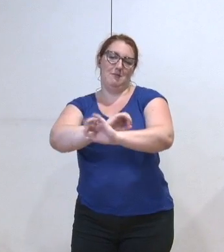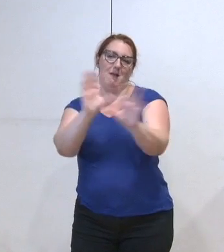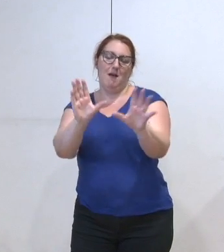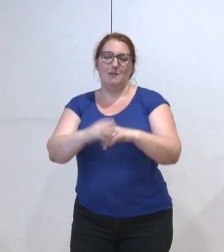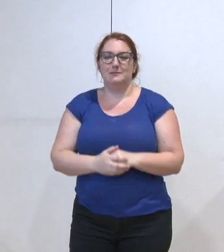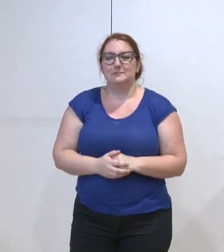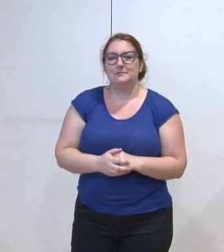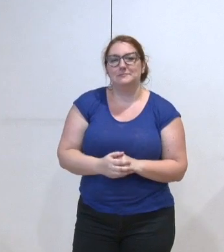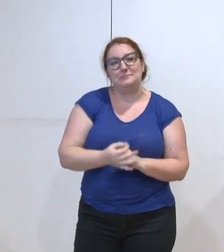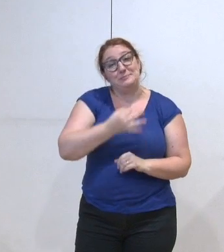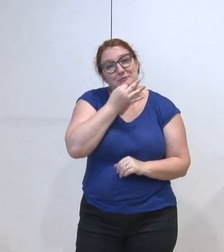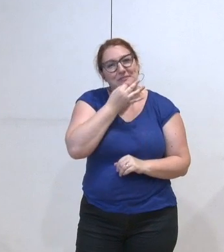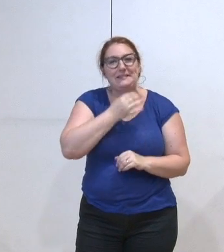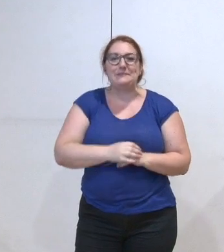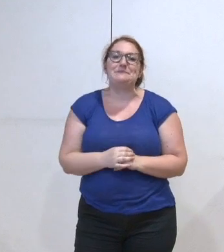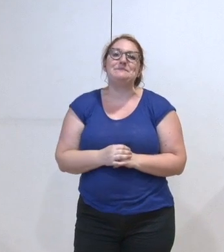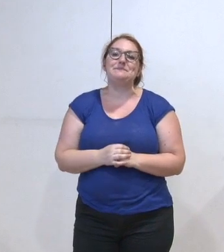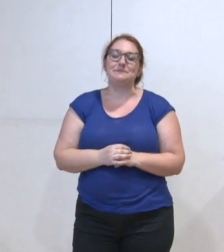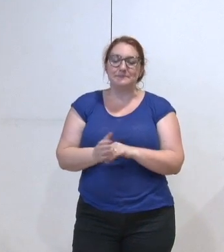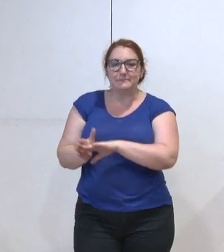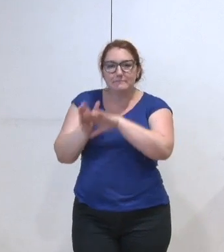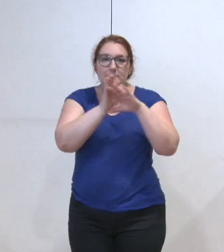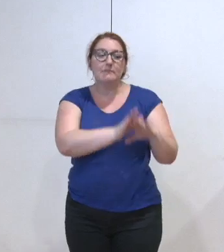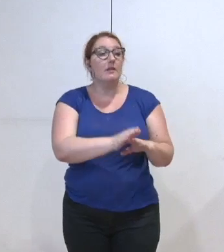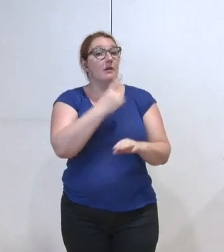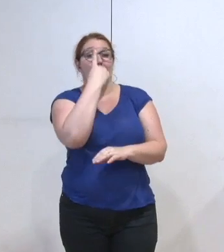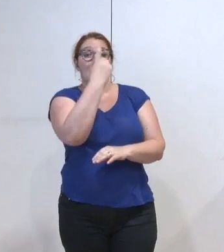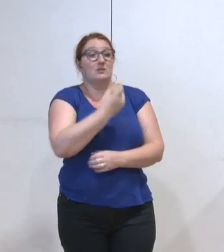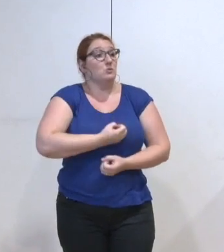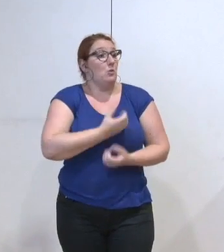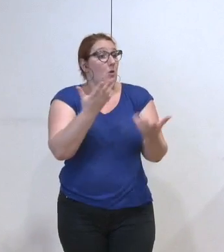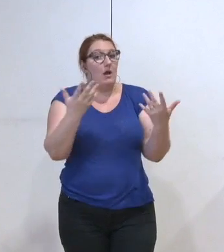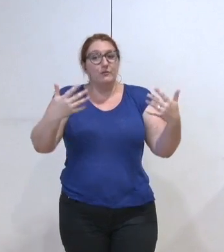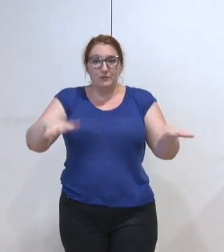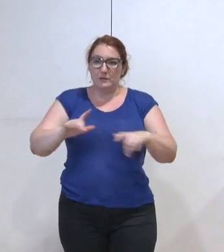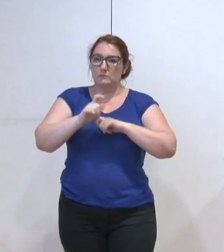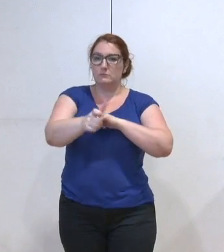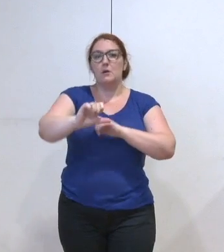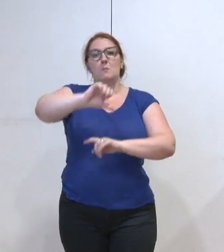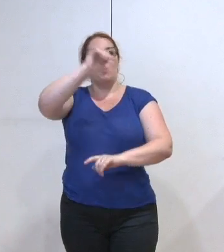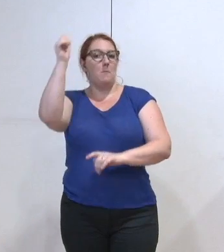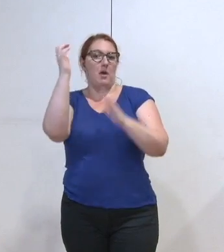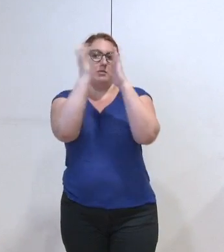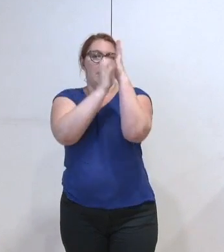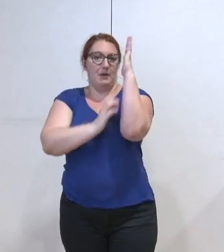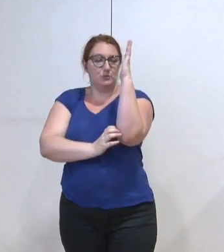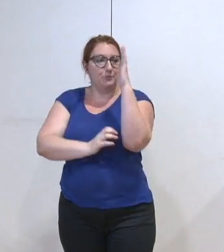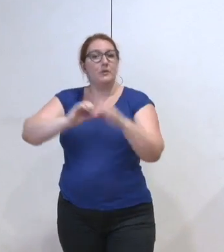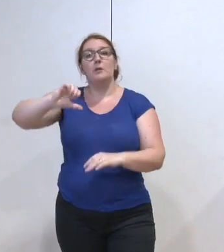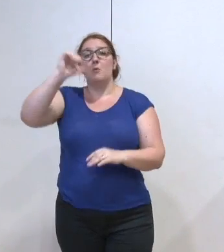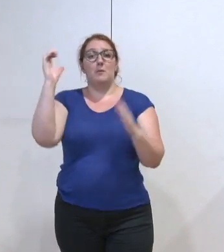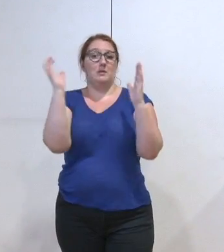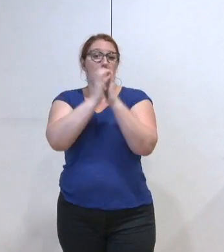choses après cette question orale nous pouvons passer aux premières délibération et la première n'appelle pas de vote puisqu'il s'agit du